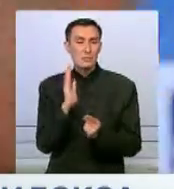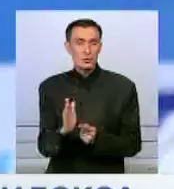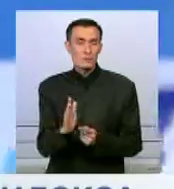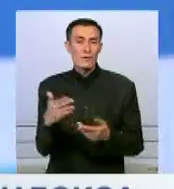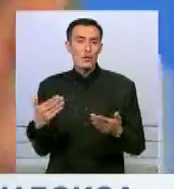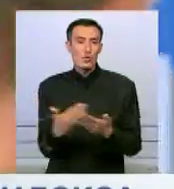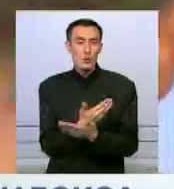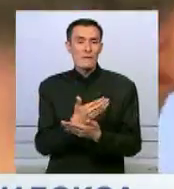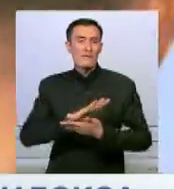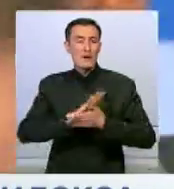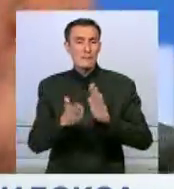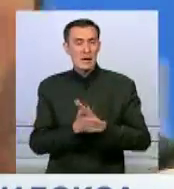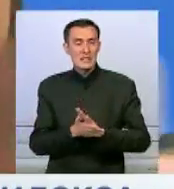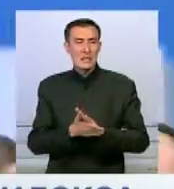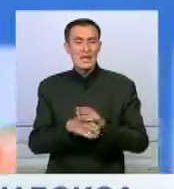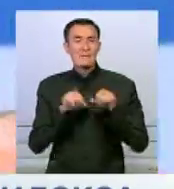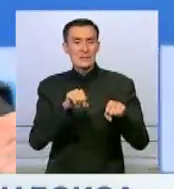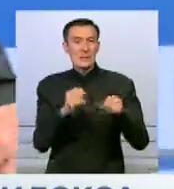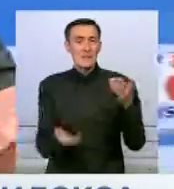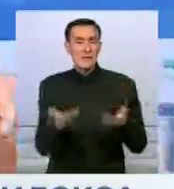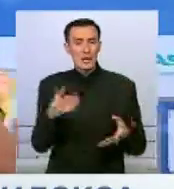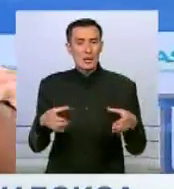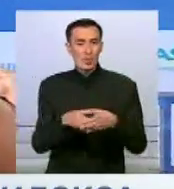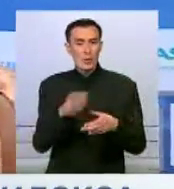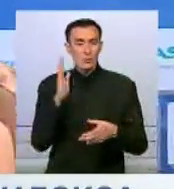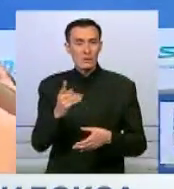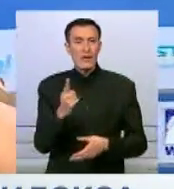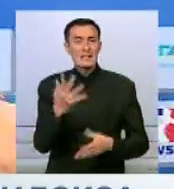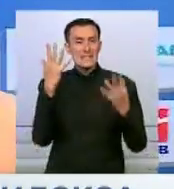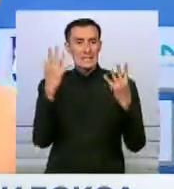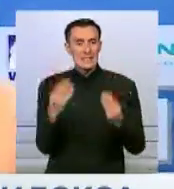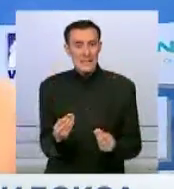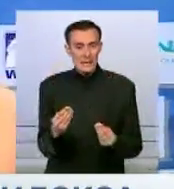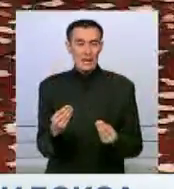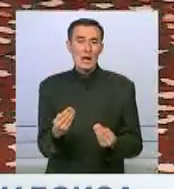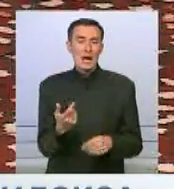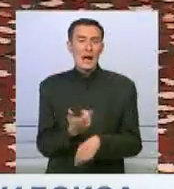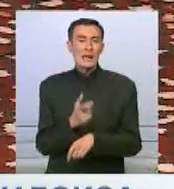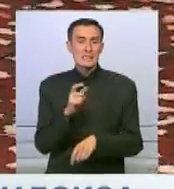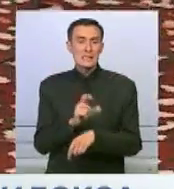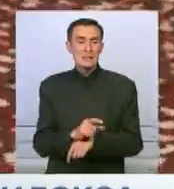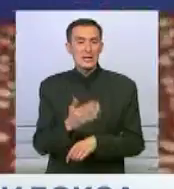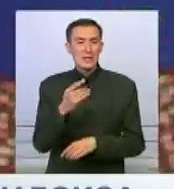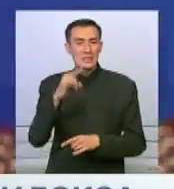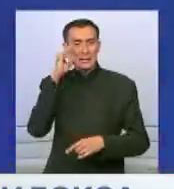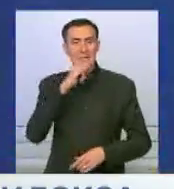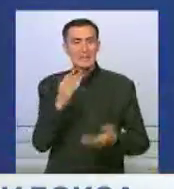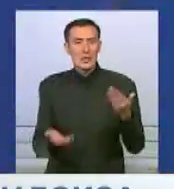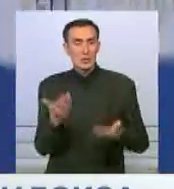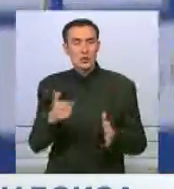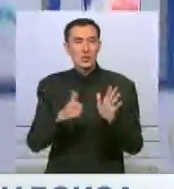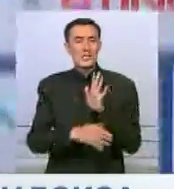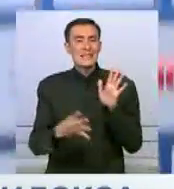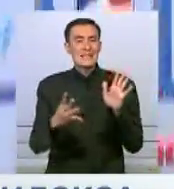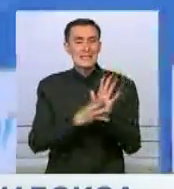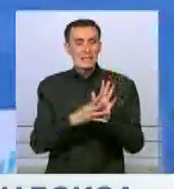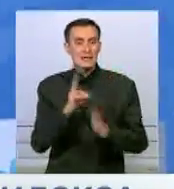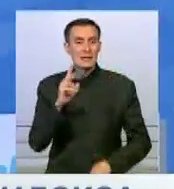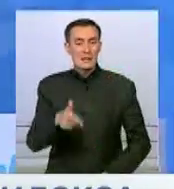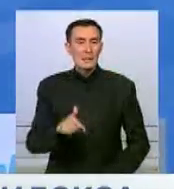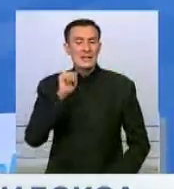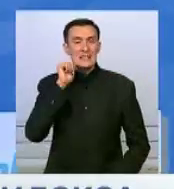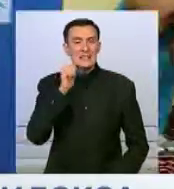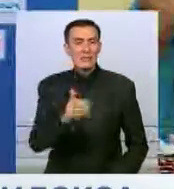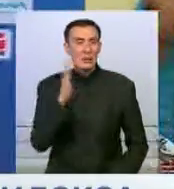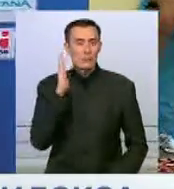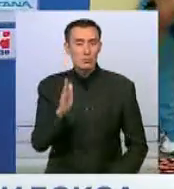состоятся в новом формате. Бои всех весовых категорий пройдут в один день. Ну а в коронной для Казахстана весовой категории в 69